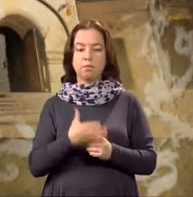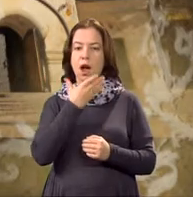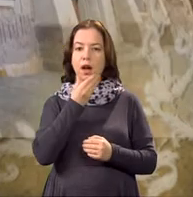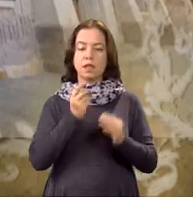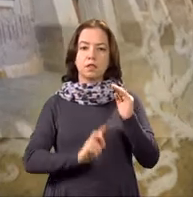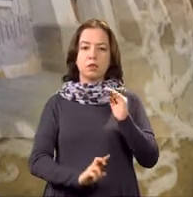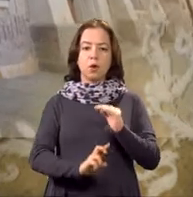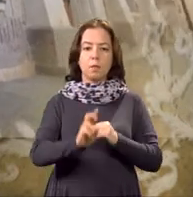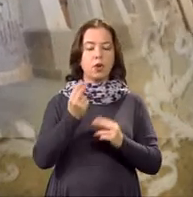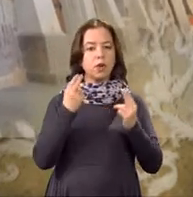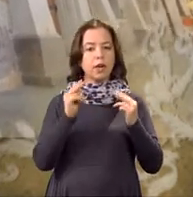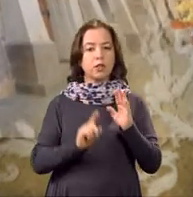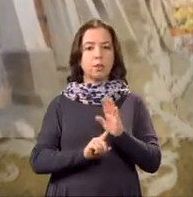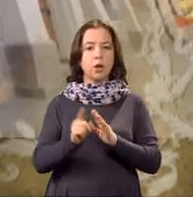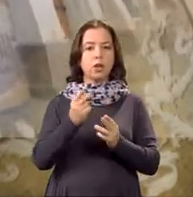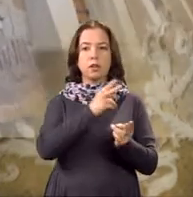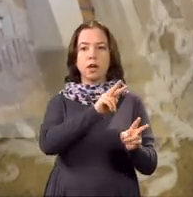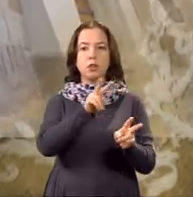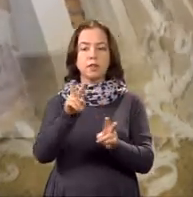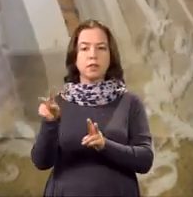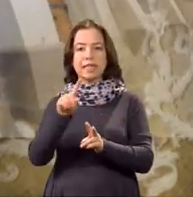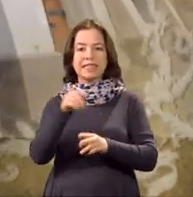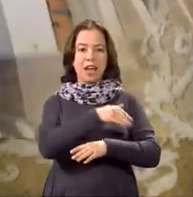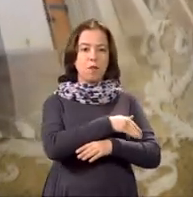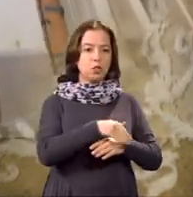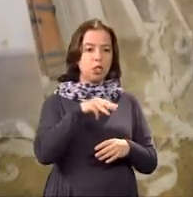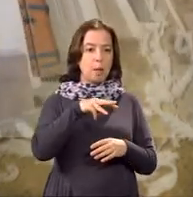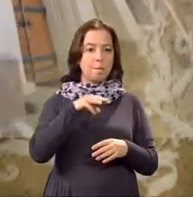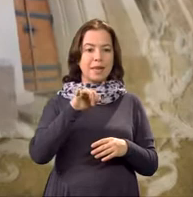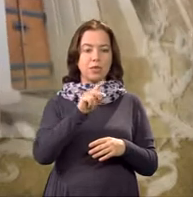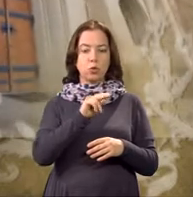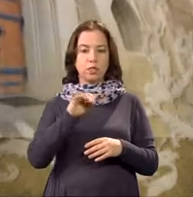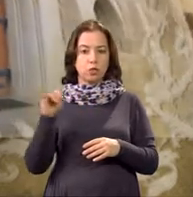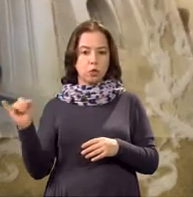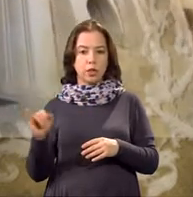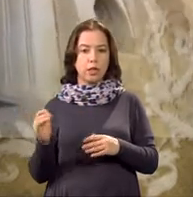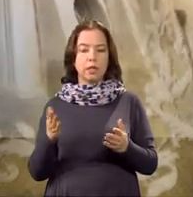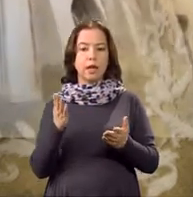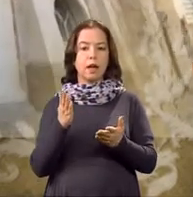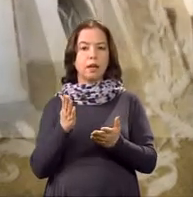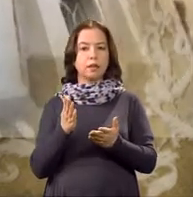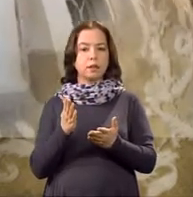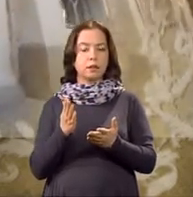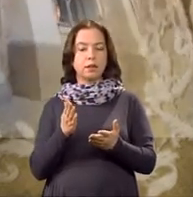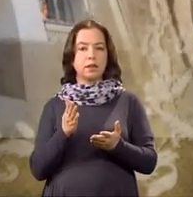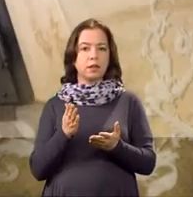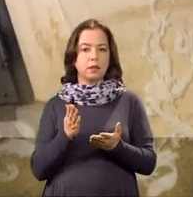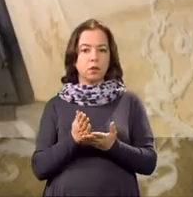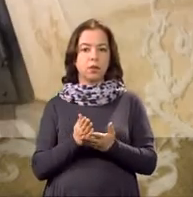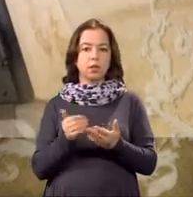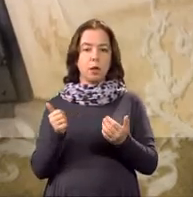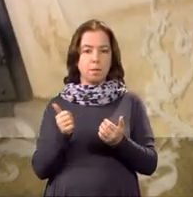собор краще почати роздивлятися з вулиці Мічуринської, що біжить повз кремезні стіни монастиря.